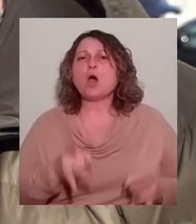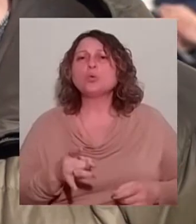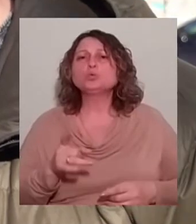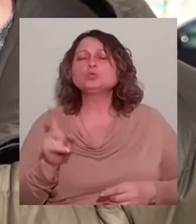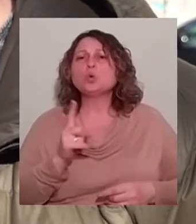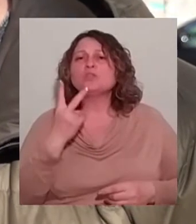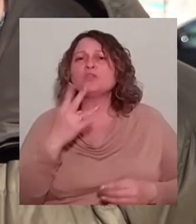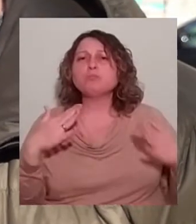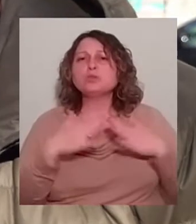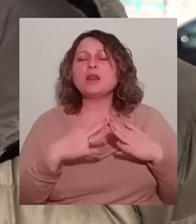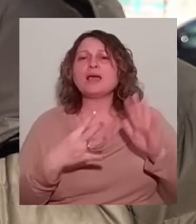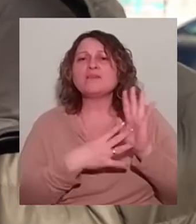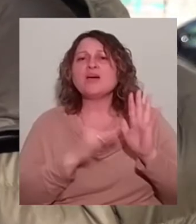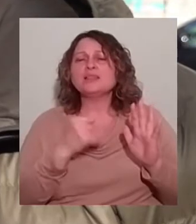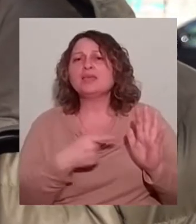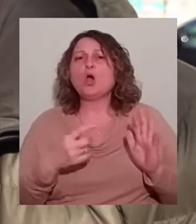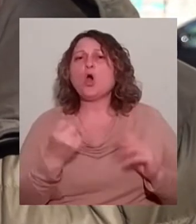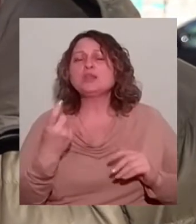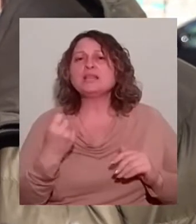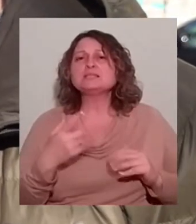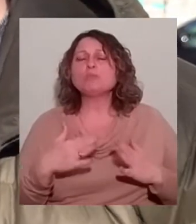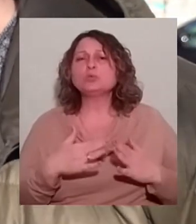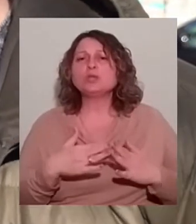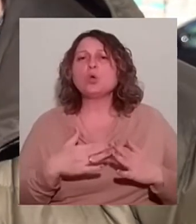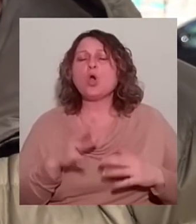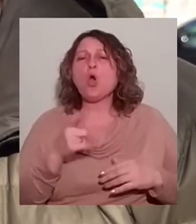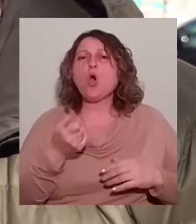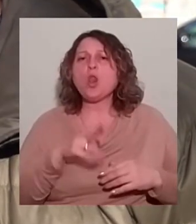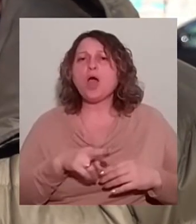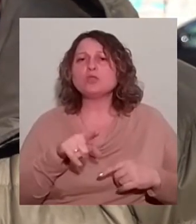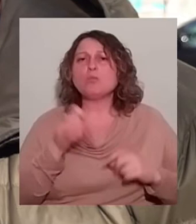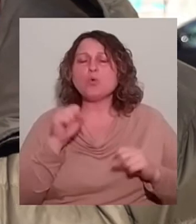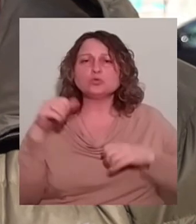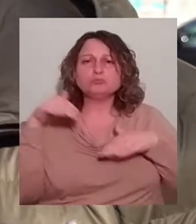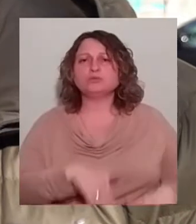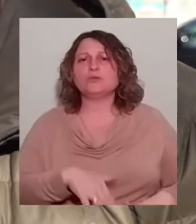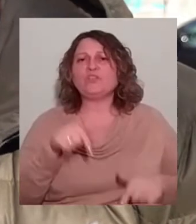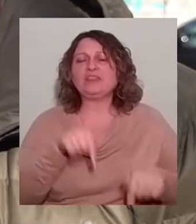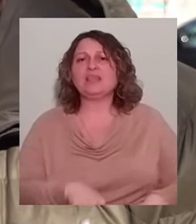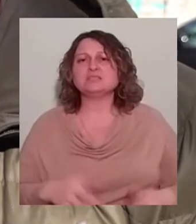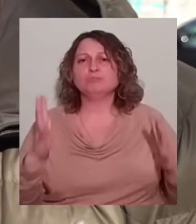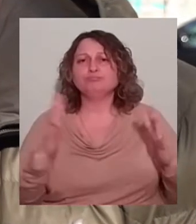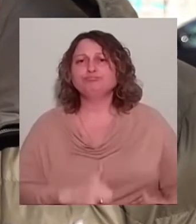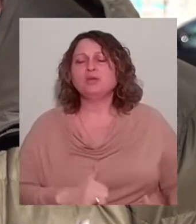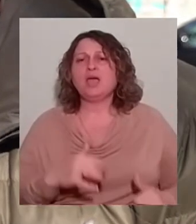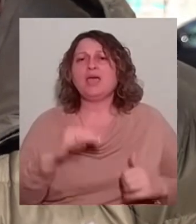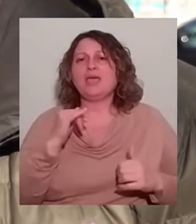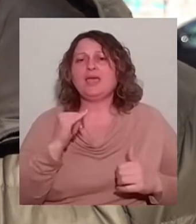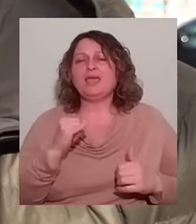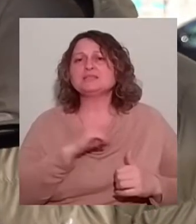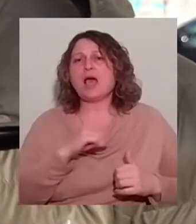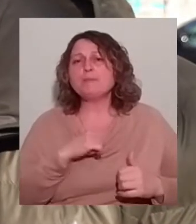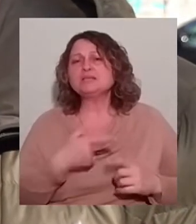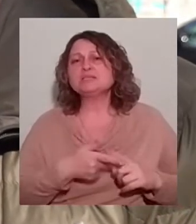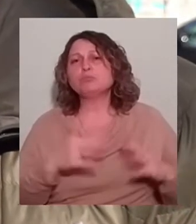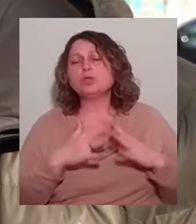це 9 та 11 номер по вулиці Голя, вони можуть піти вниз на воєнний спуск, або ці будівлі самі по собі впадуть, або там